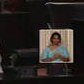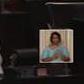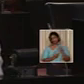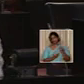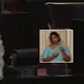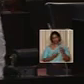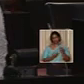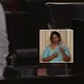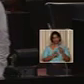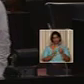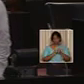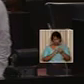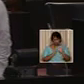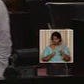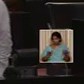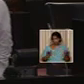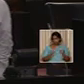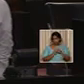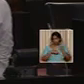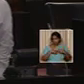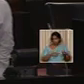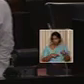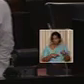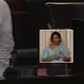යම්කිසි පියවරක් ගන්නවද අරගෙන තියෙනවද කියලා.